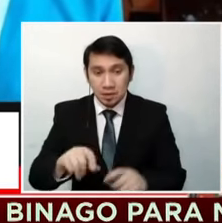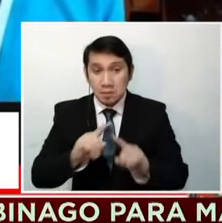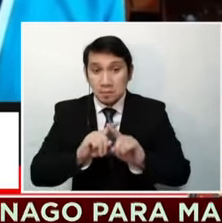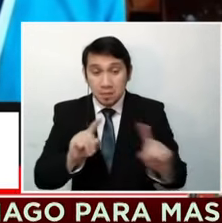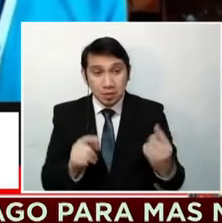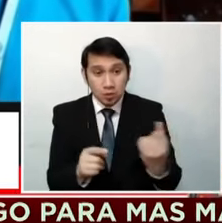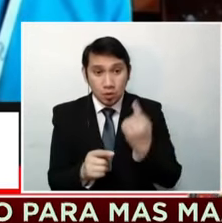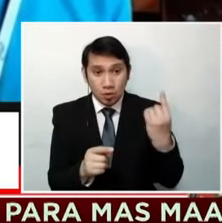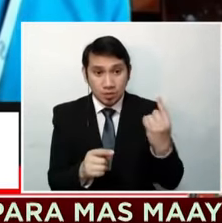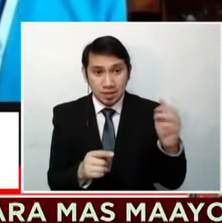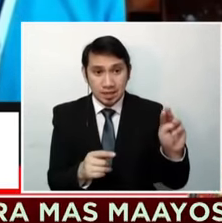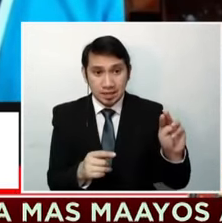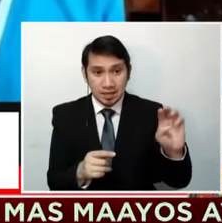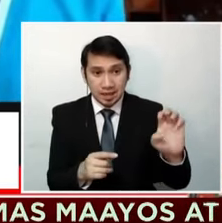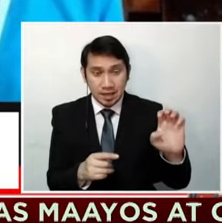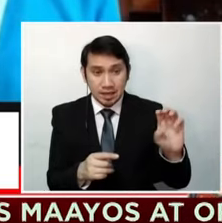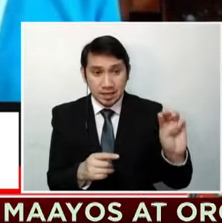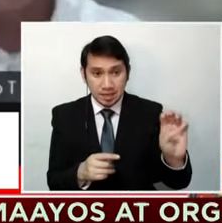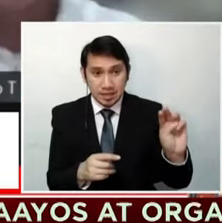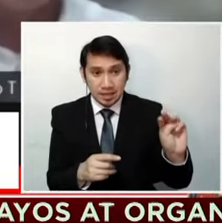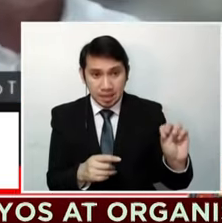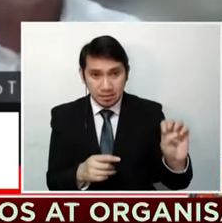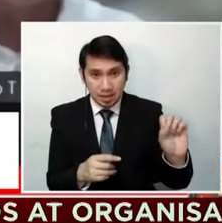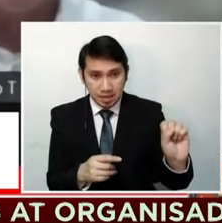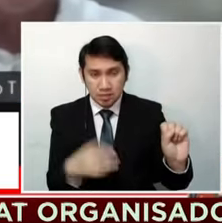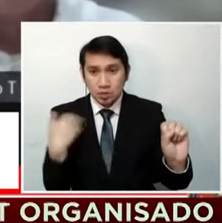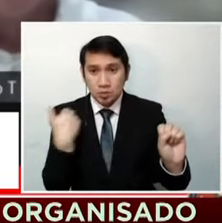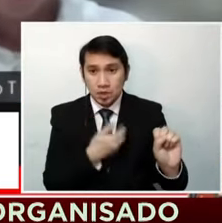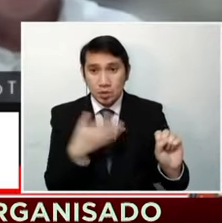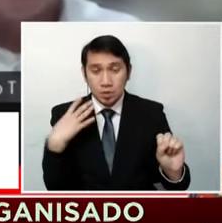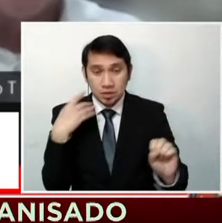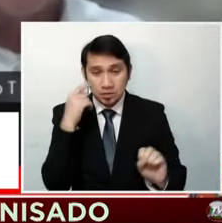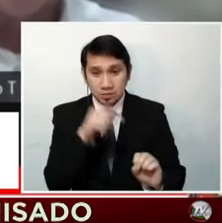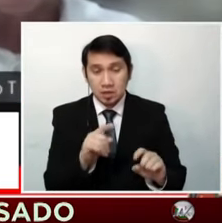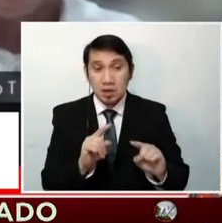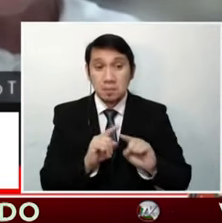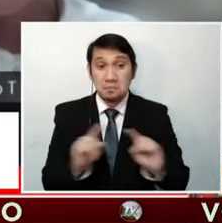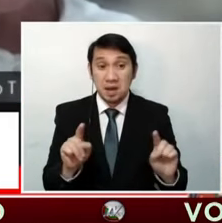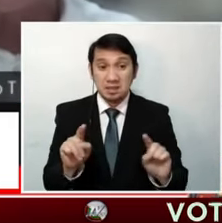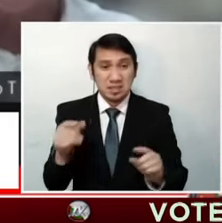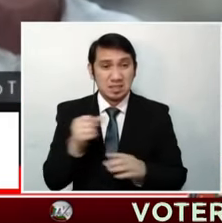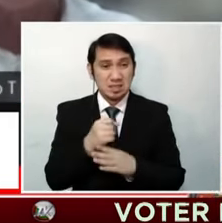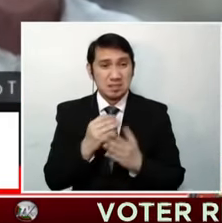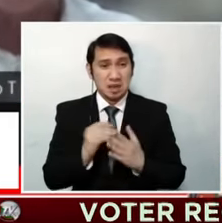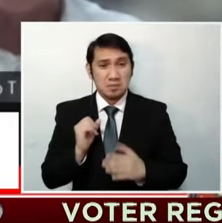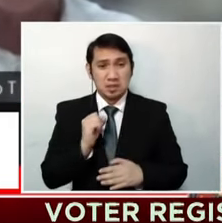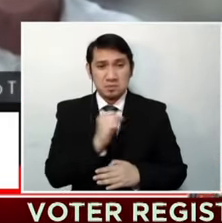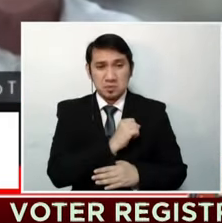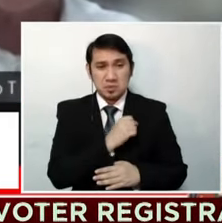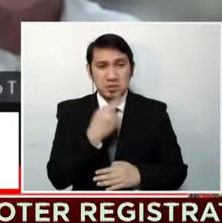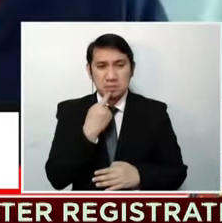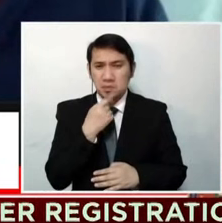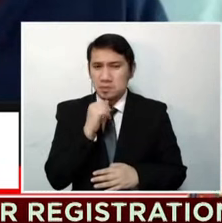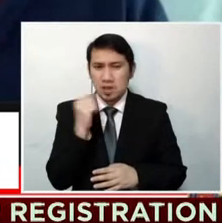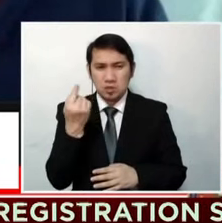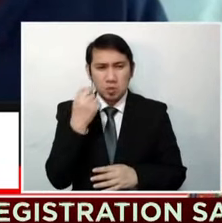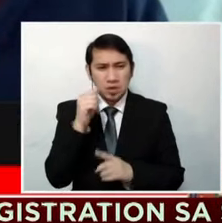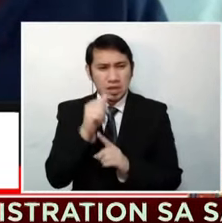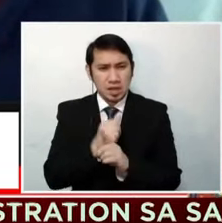from EMS. So, nag-antay kami sa kanila. Ngunit punto ng ilang senador, hindi lamang noong April